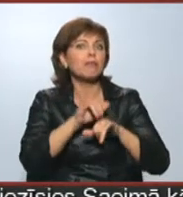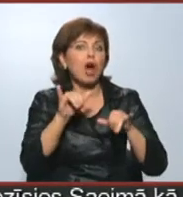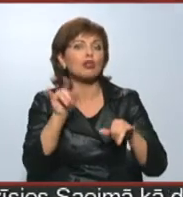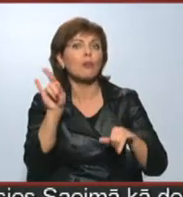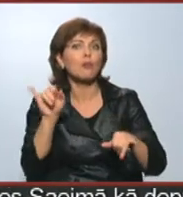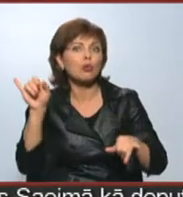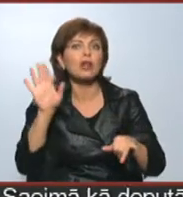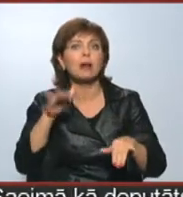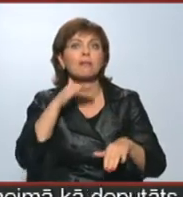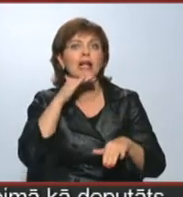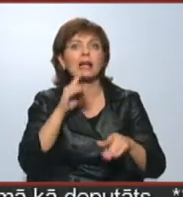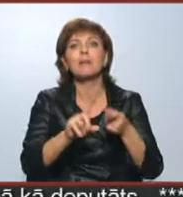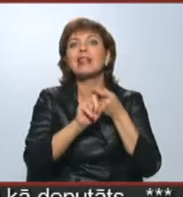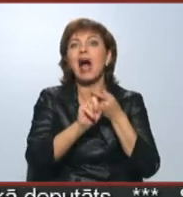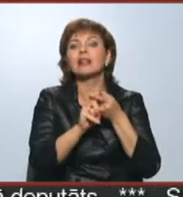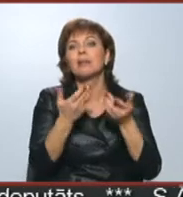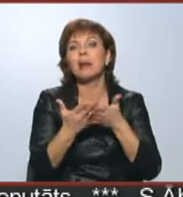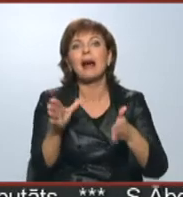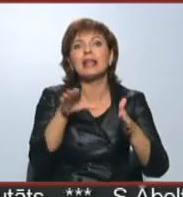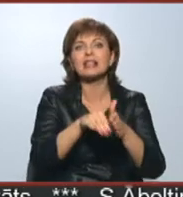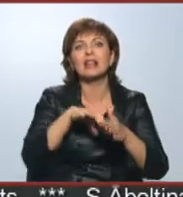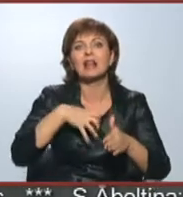traģēdijas seku izmeklēšanā, turpina Linda Pagona.